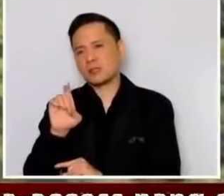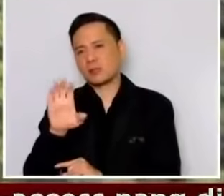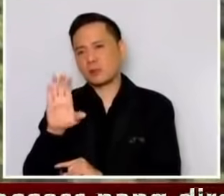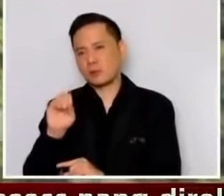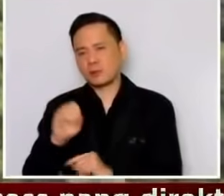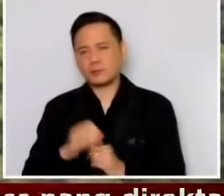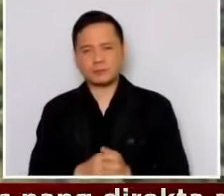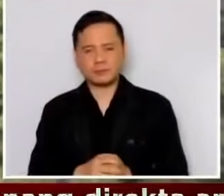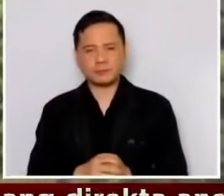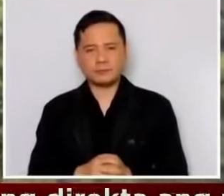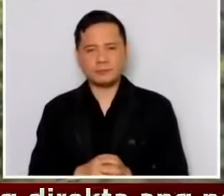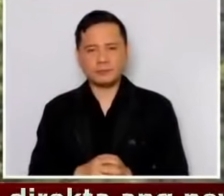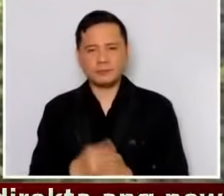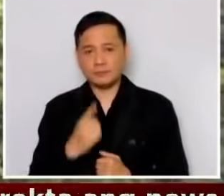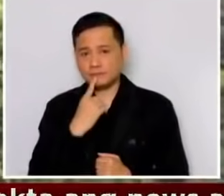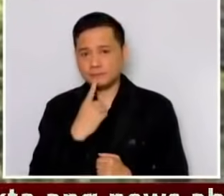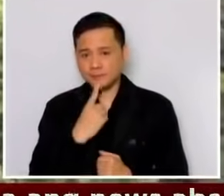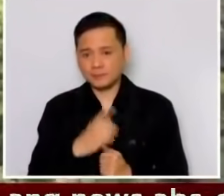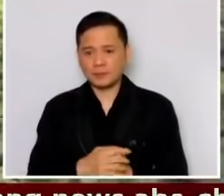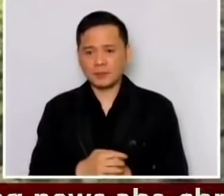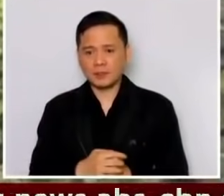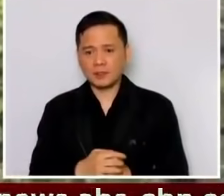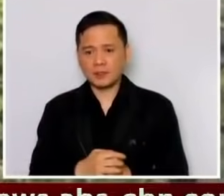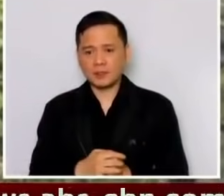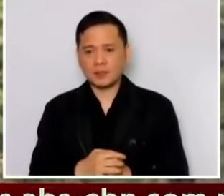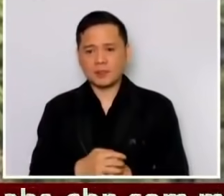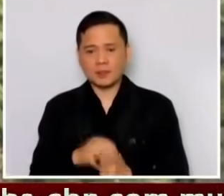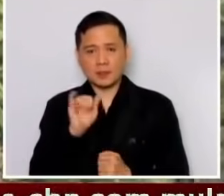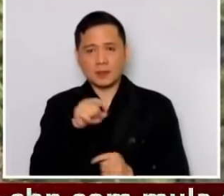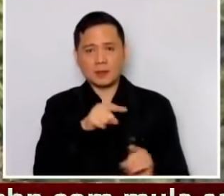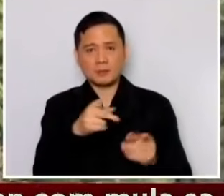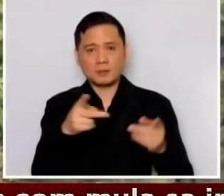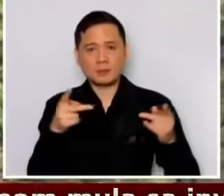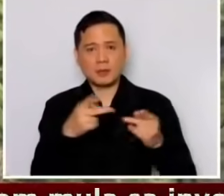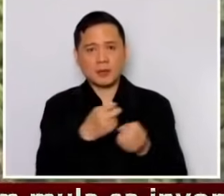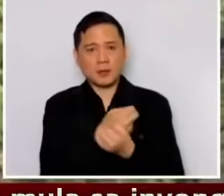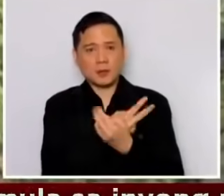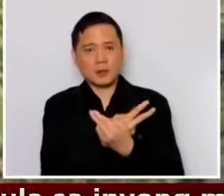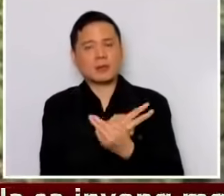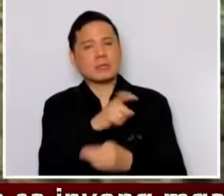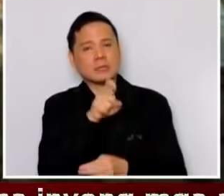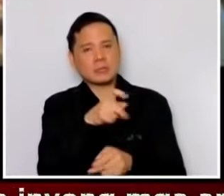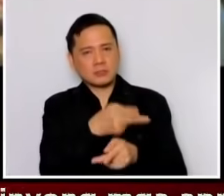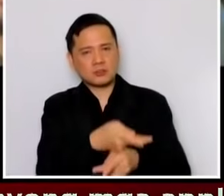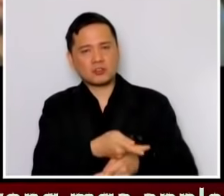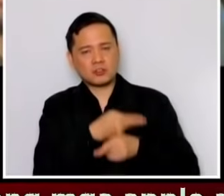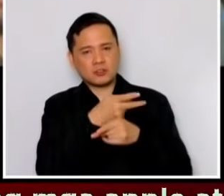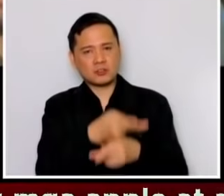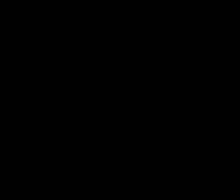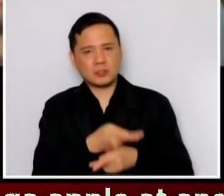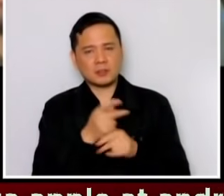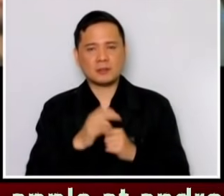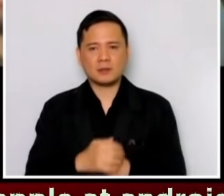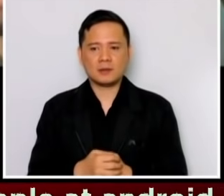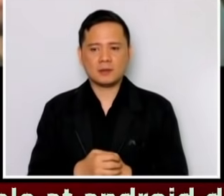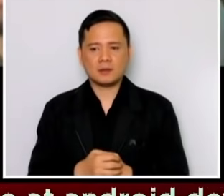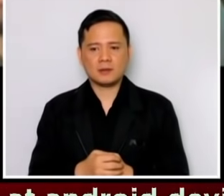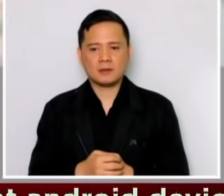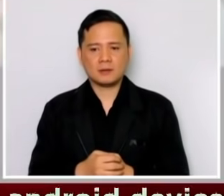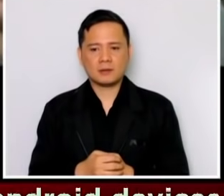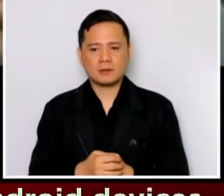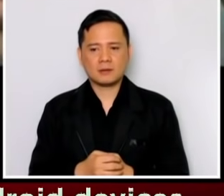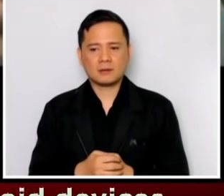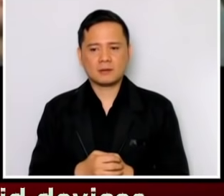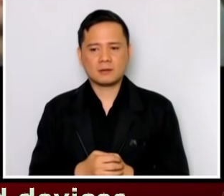barangay sa bayan ng Alameda ang orihinal na tirahan ng wildlife species. Ano ang mga rason kung bakit kaya sila